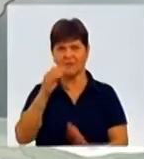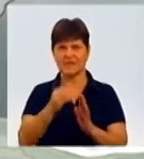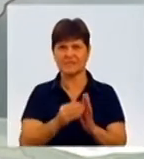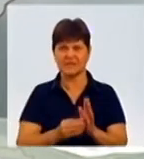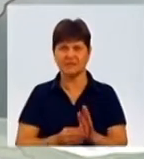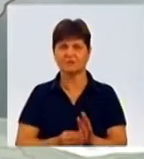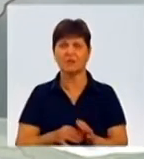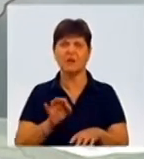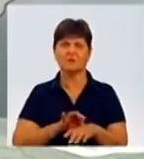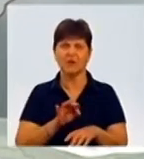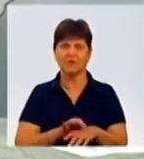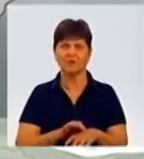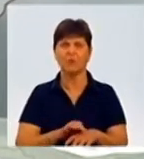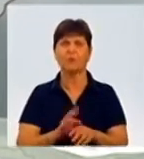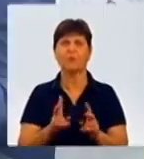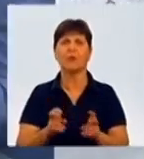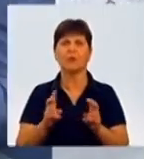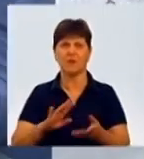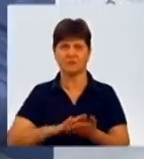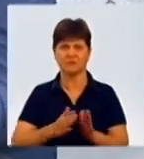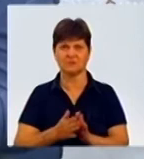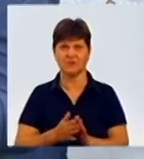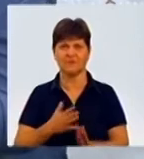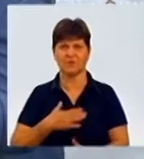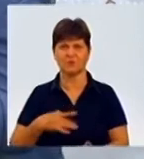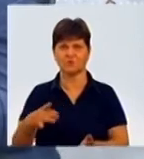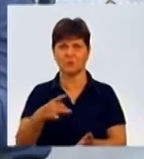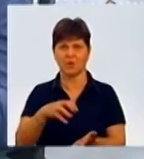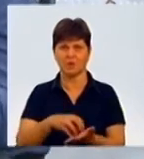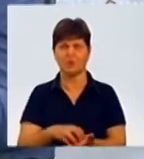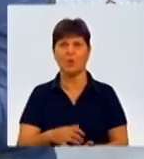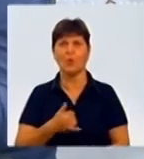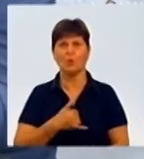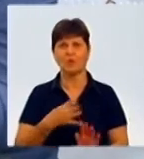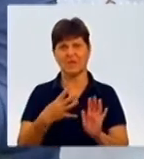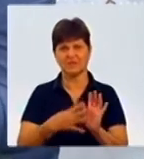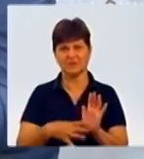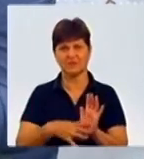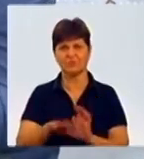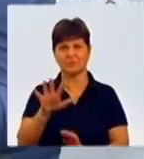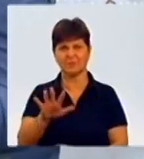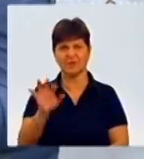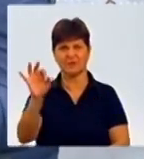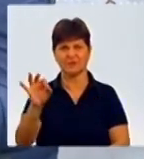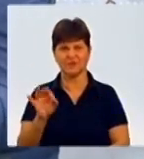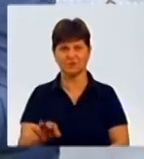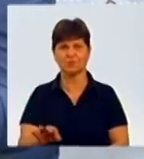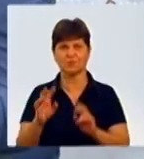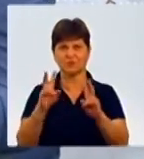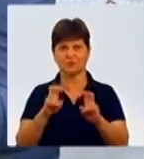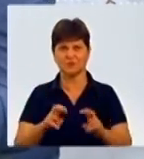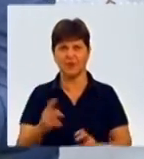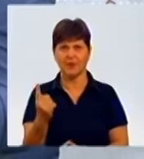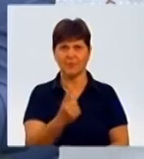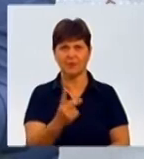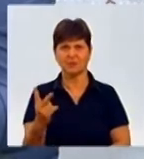можна охарактеризувати стан справ в нашому регіоні? Ну, в нас 95, як вже було сказано, 95% діагностується в першій і другій